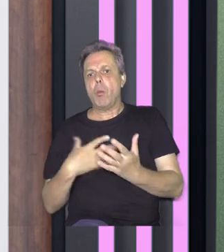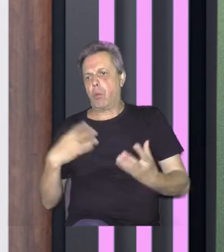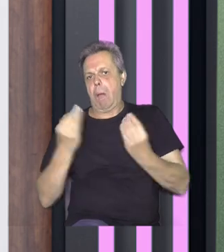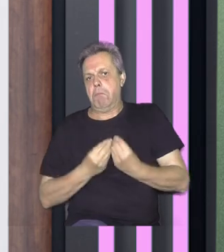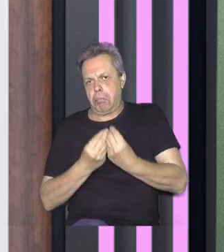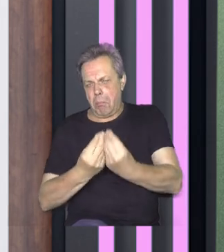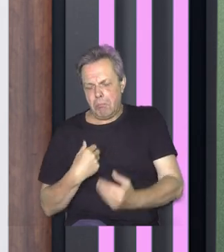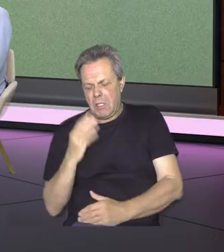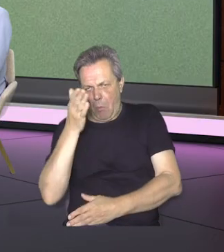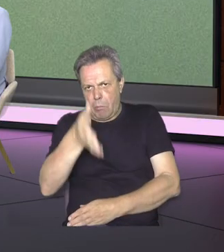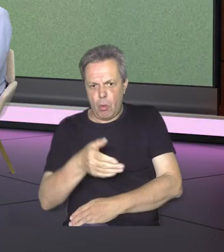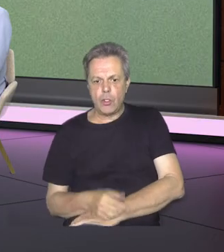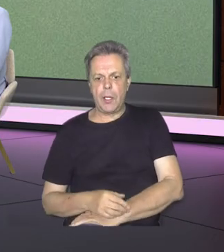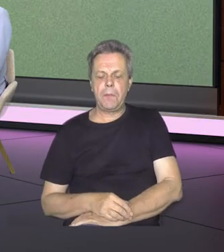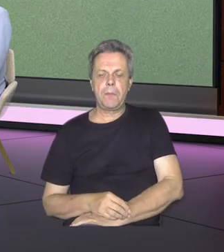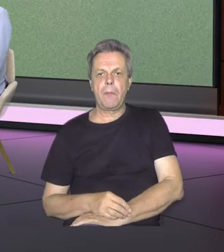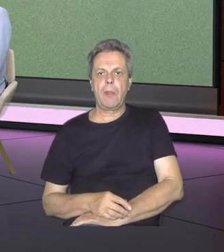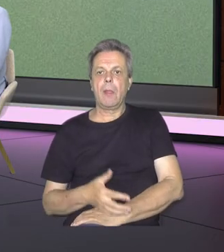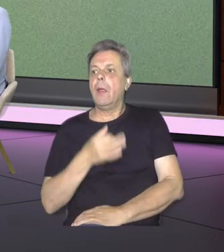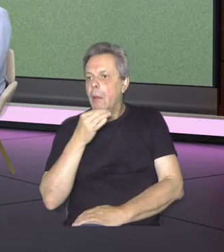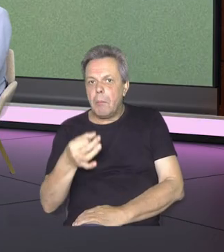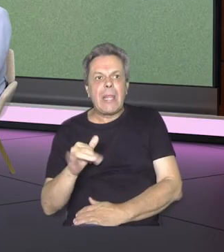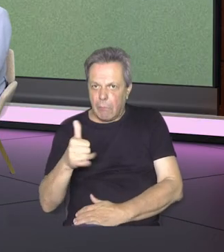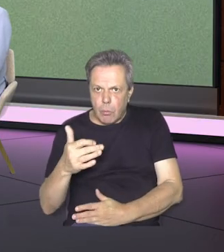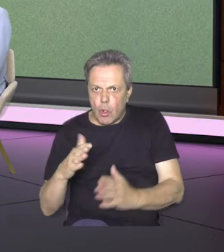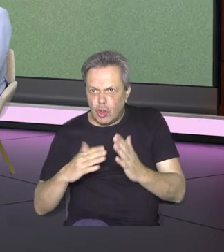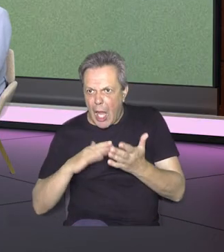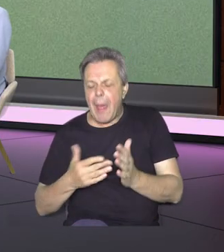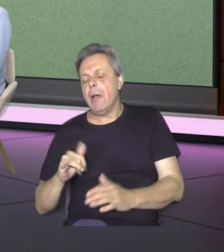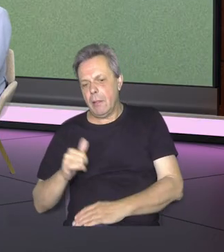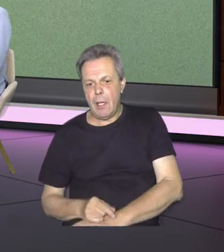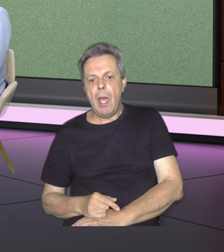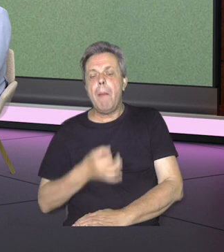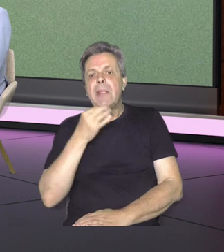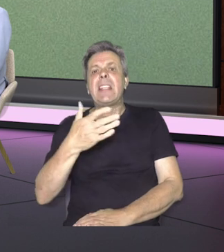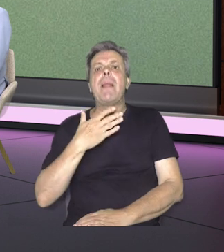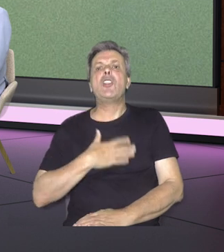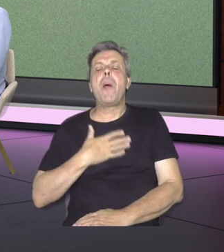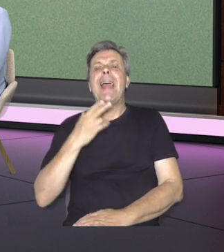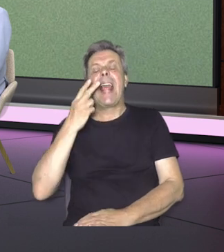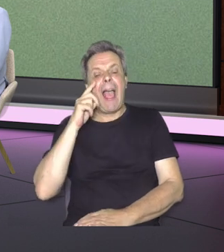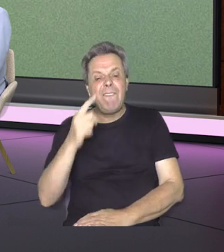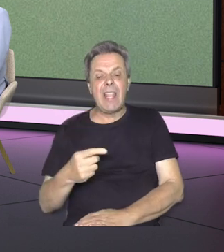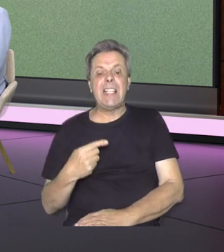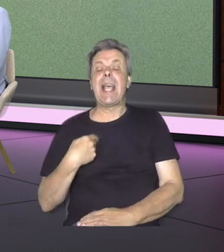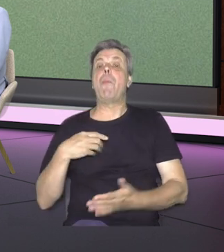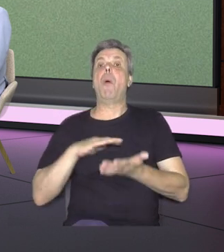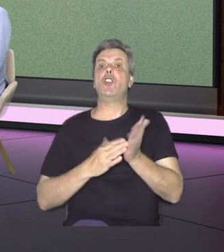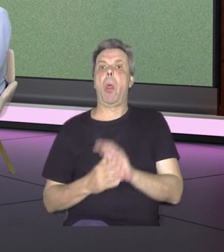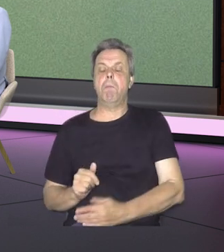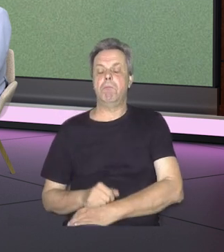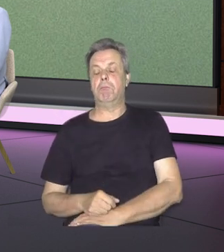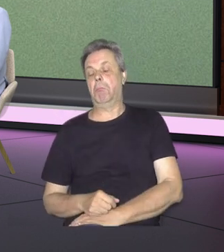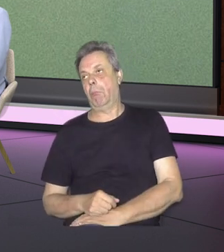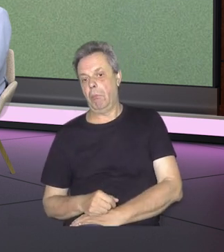došla sa mnom. Pita me on ili je došla, je. Kaže, da li bi se ona htjela vidjeti sa mojom